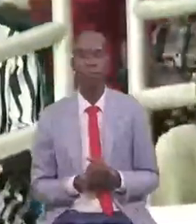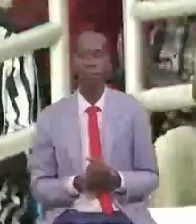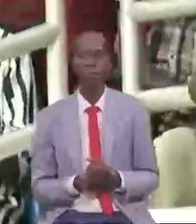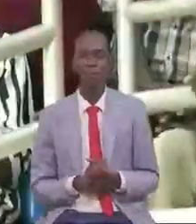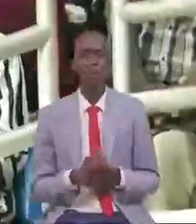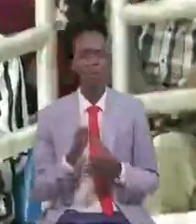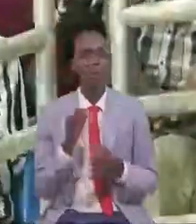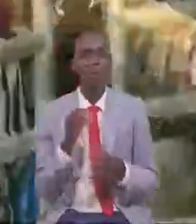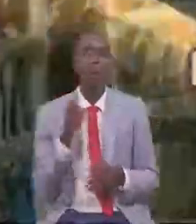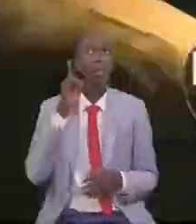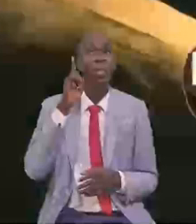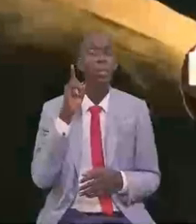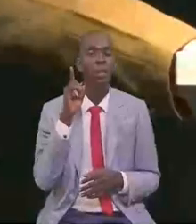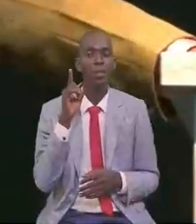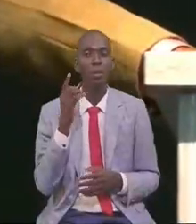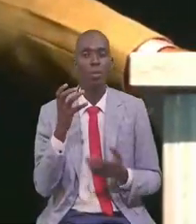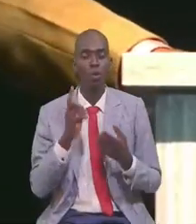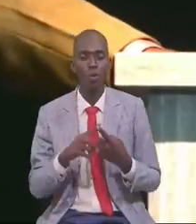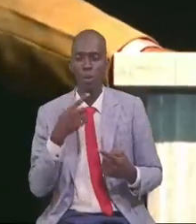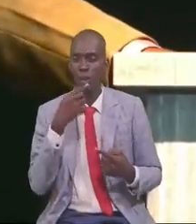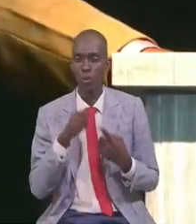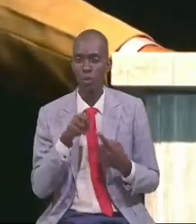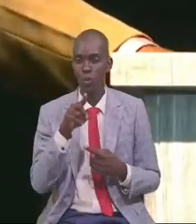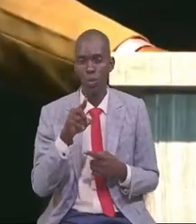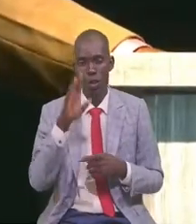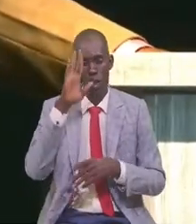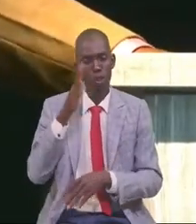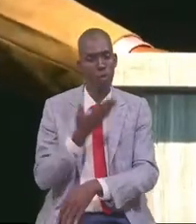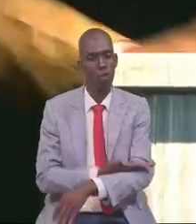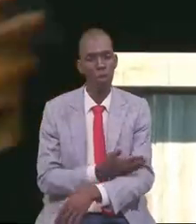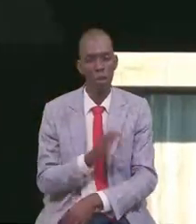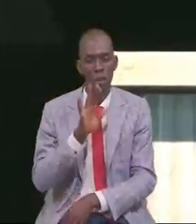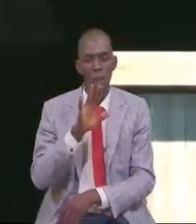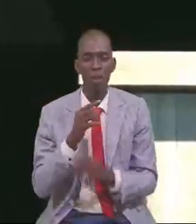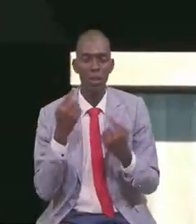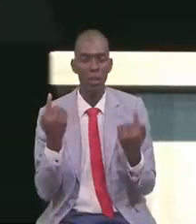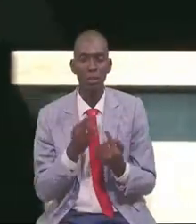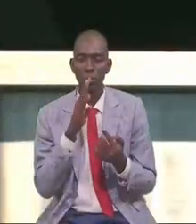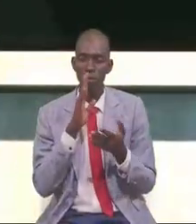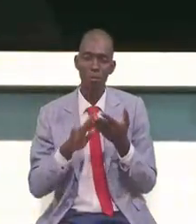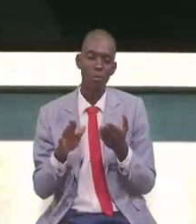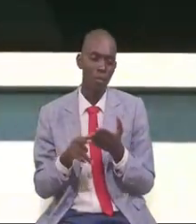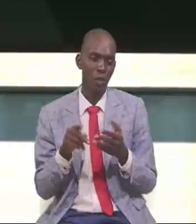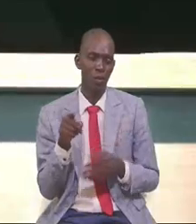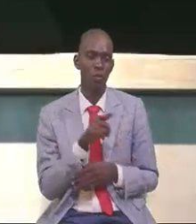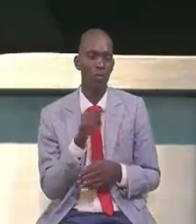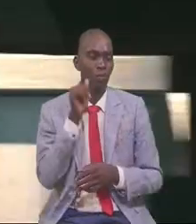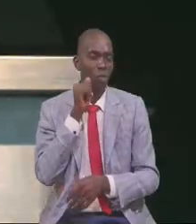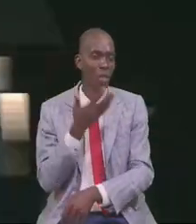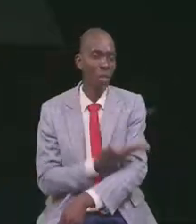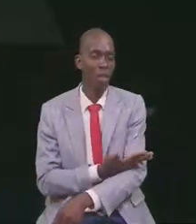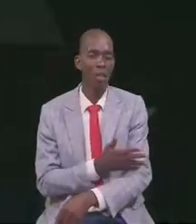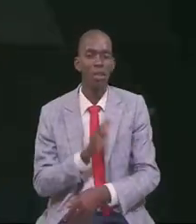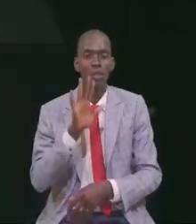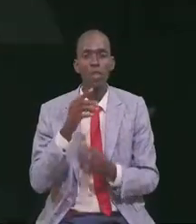te dire, mon fils, tes péchés te sont pardonnés, ma fille, tes péchés te sont